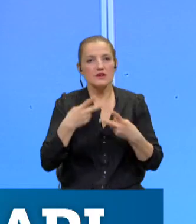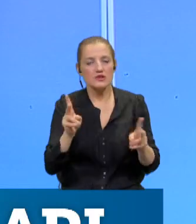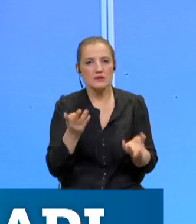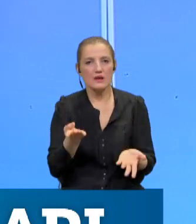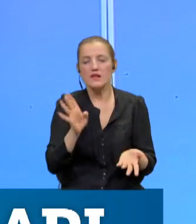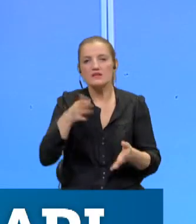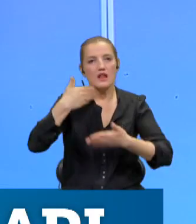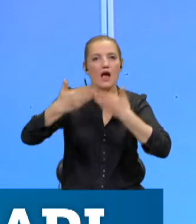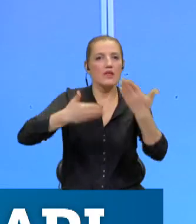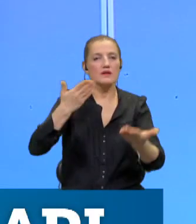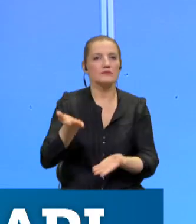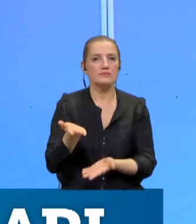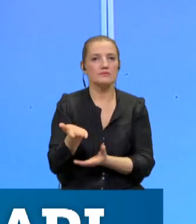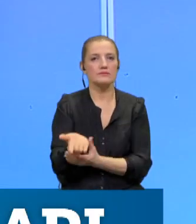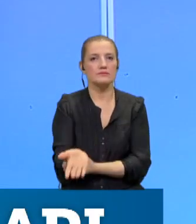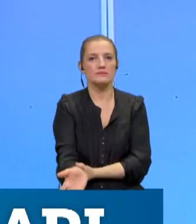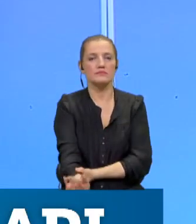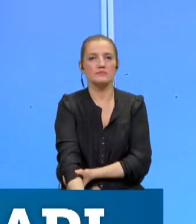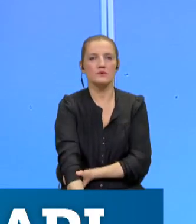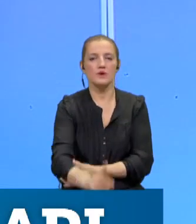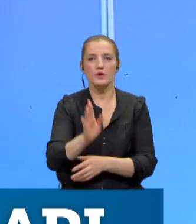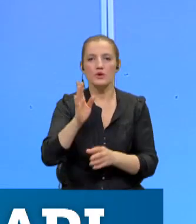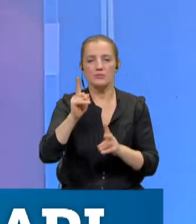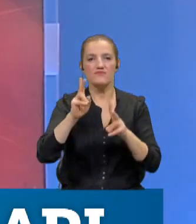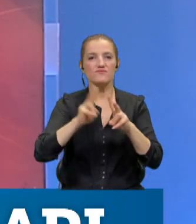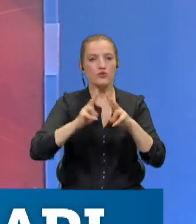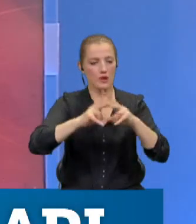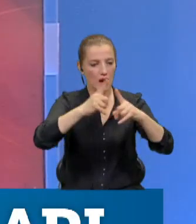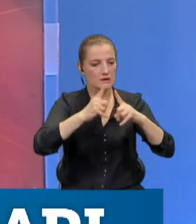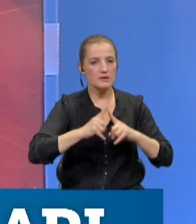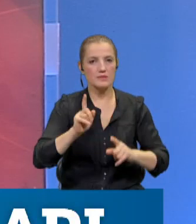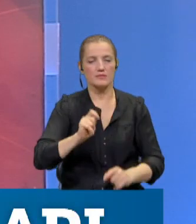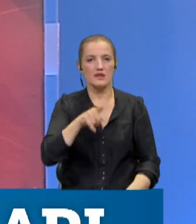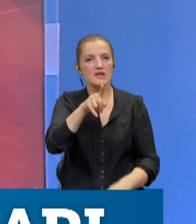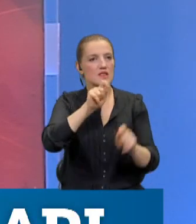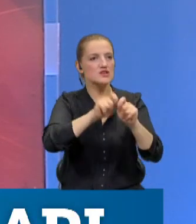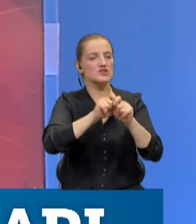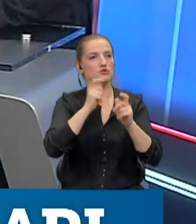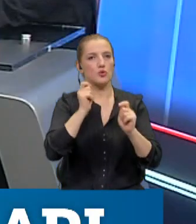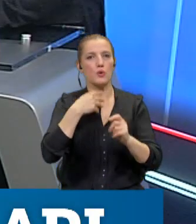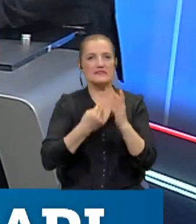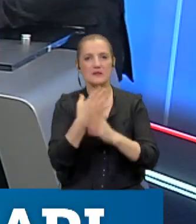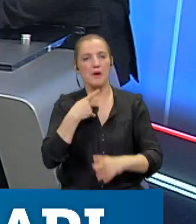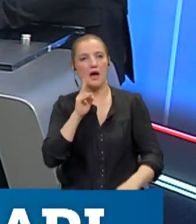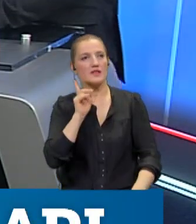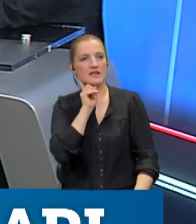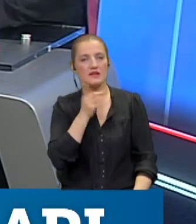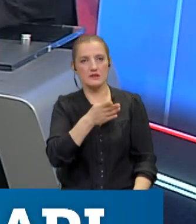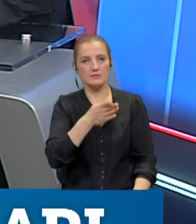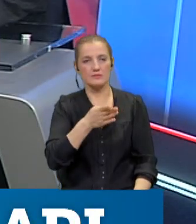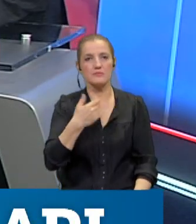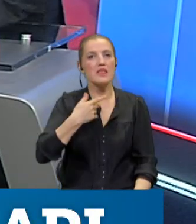nasıl iddia ediyor kendileri bir fatura ve saklasın abi ya Her Senin işin zor sabah dinledim ben sen